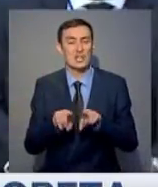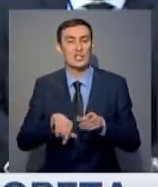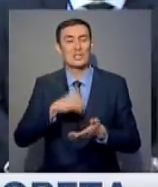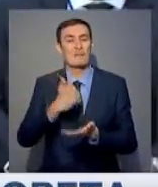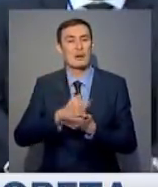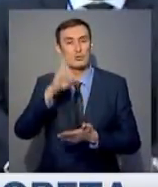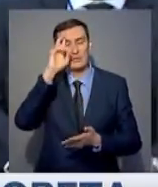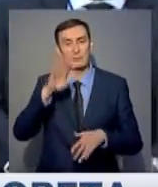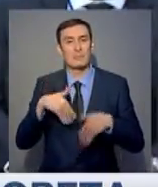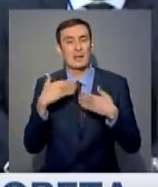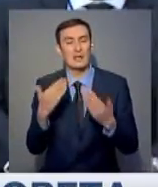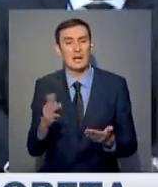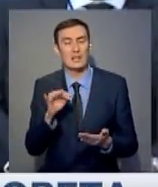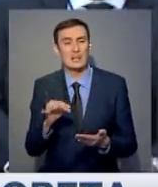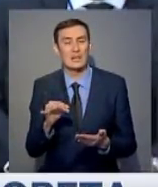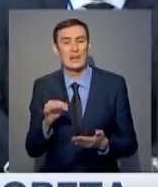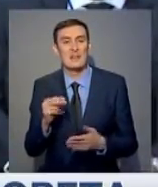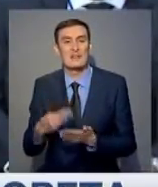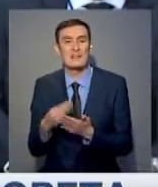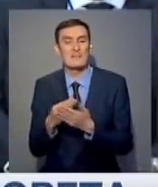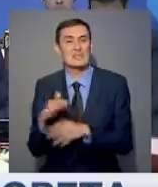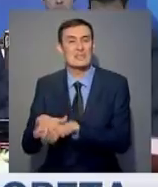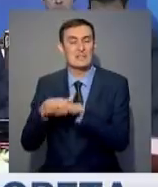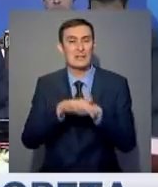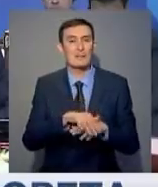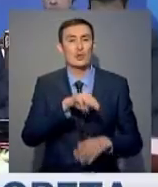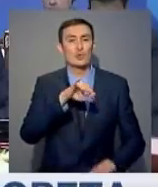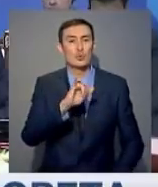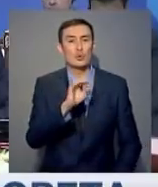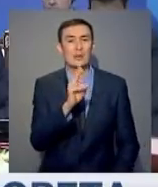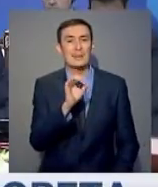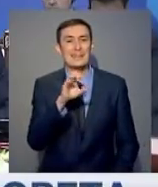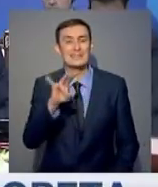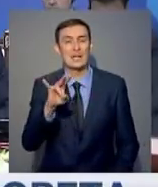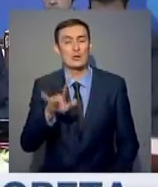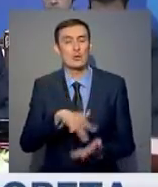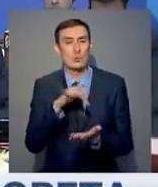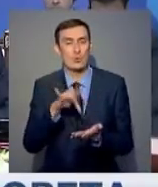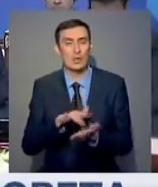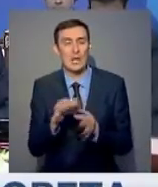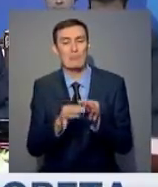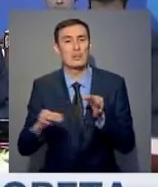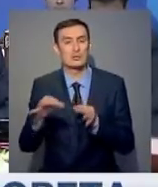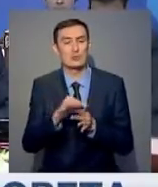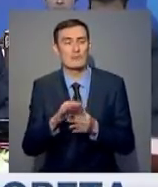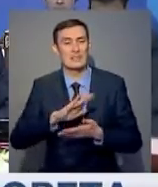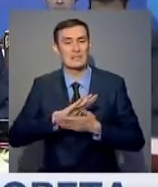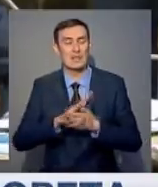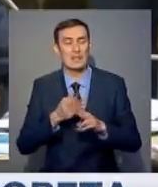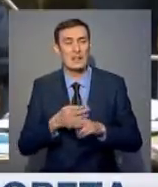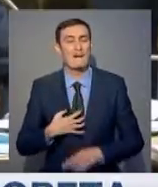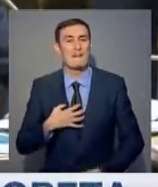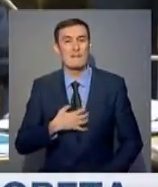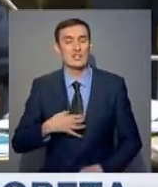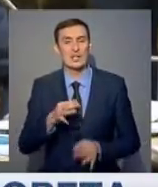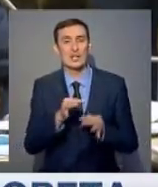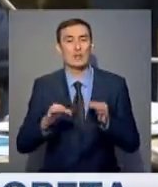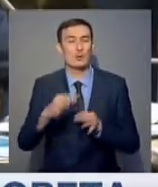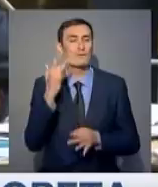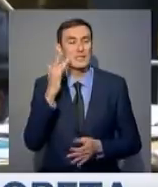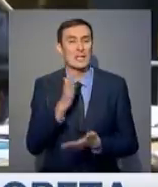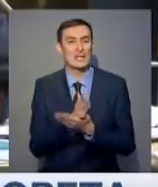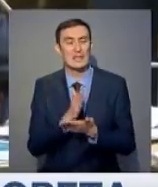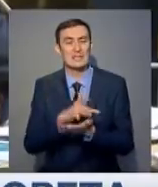предложил инвестировать в туркестан ставший недавно областным центром нурсултан назарбаев отметил этот казахстанский регион всегда